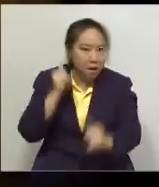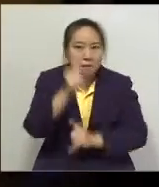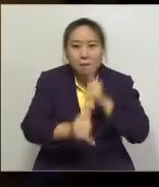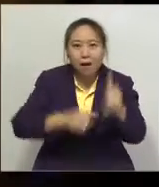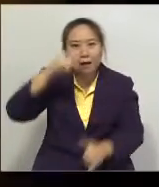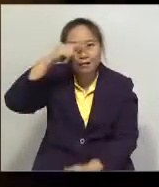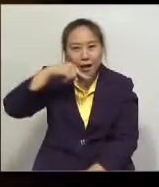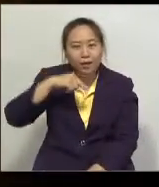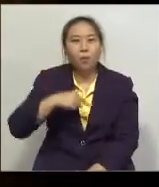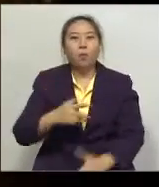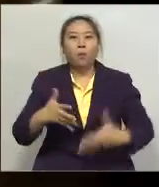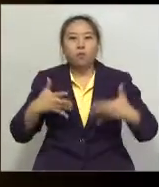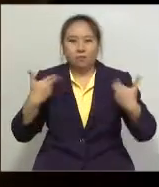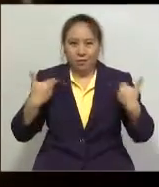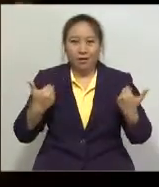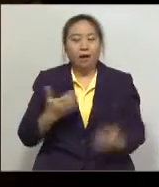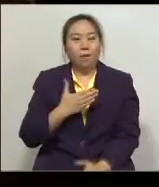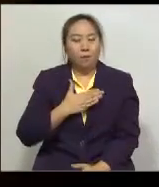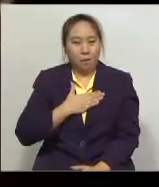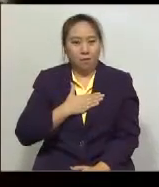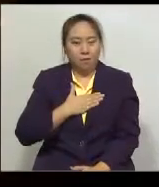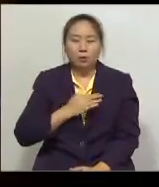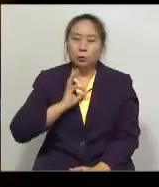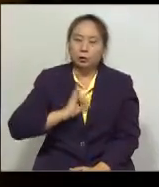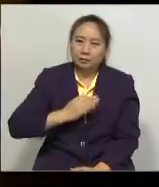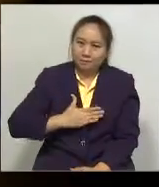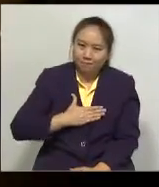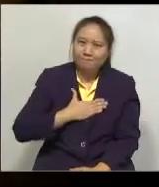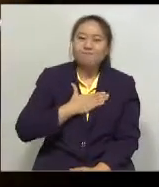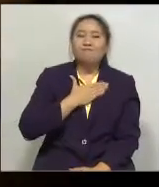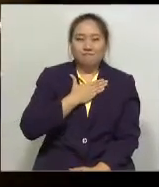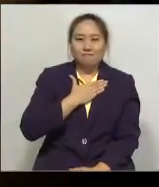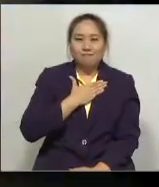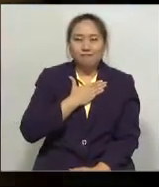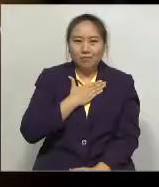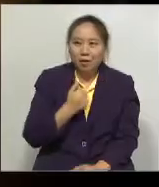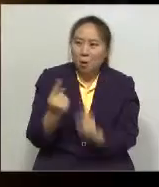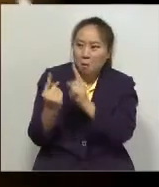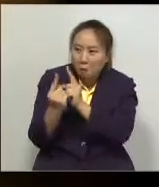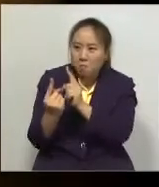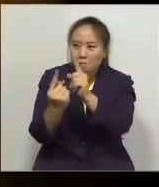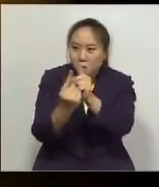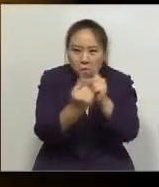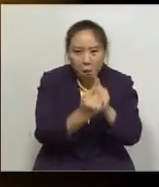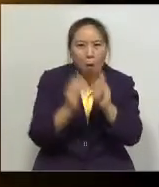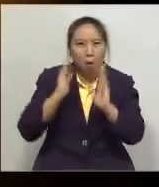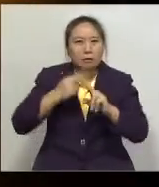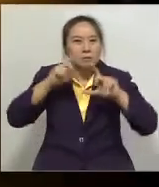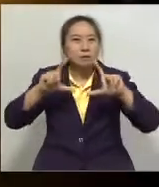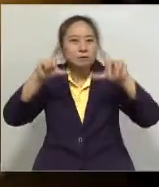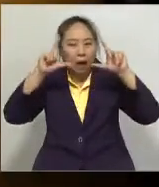รื่องที่น่ายินดีนะครับตัวผมเองก็ยังรู้สึกตื้นตันเลยว่าเราได้สัมผัสกับนักดำน้ำระดับโลก